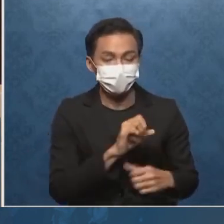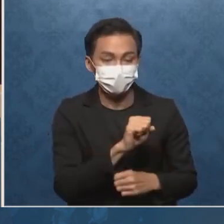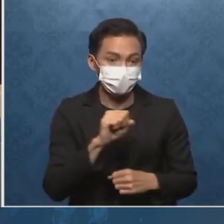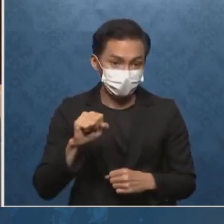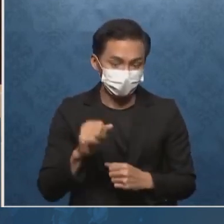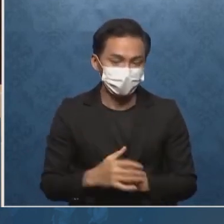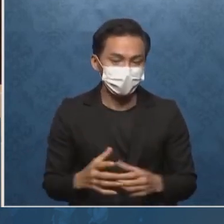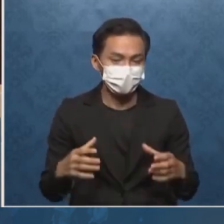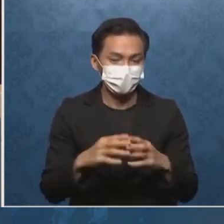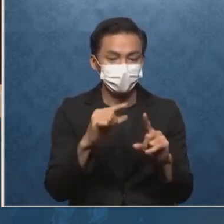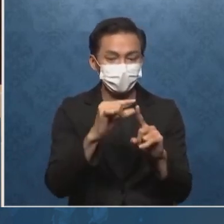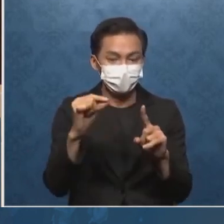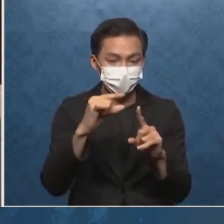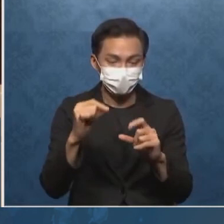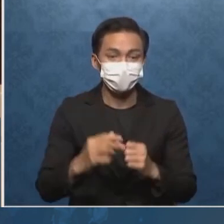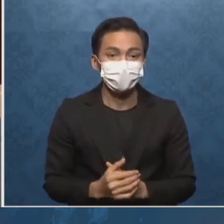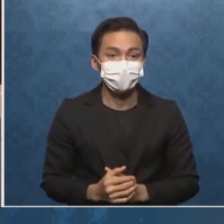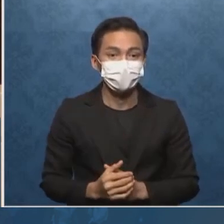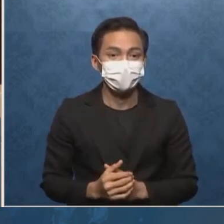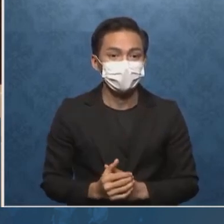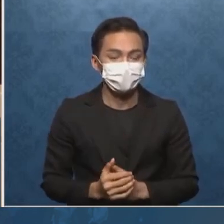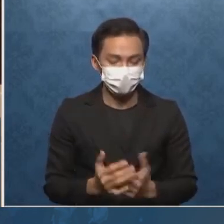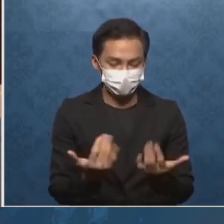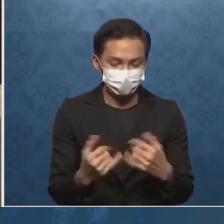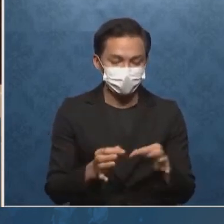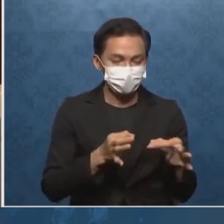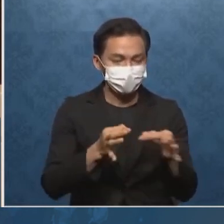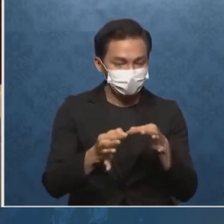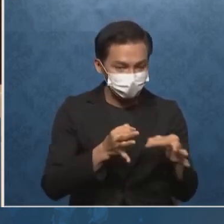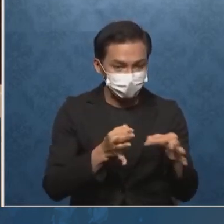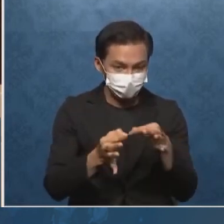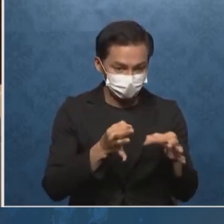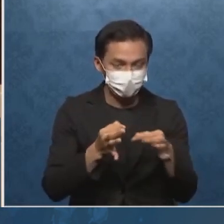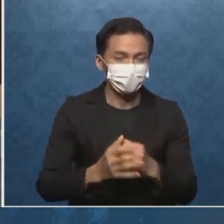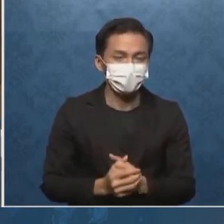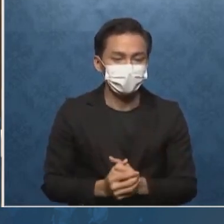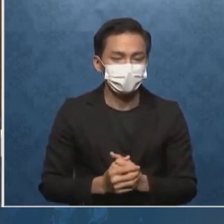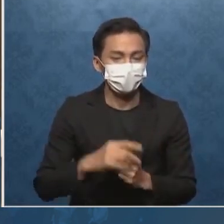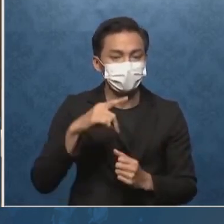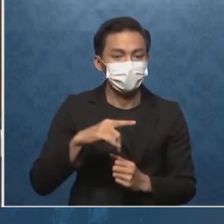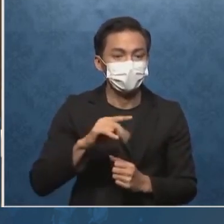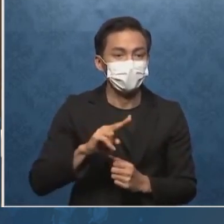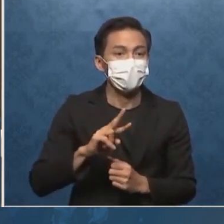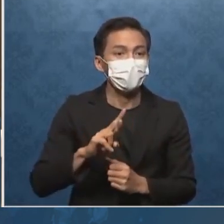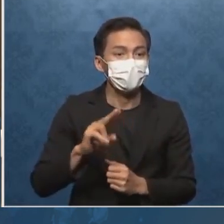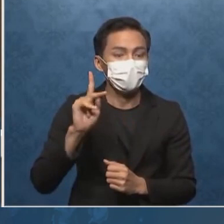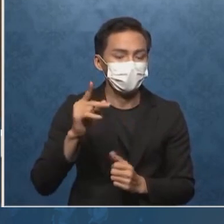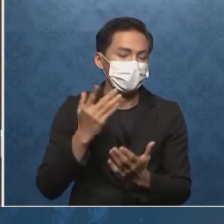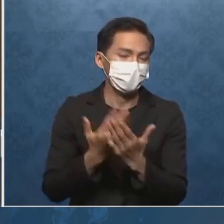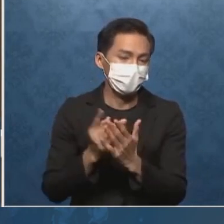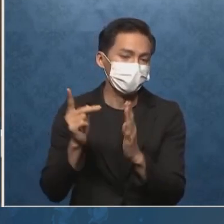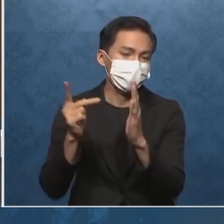แทนราษฎรบัญชีรายชื่อพรรค 9ไก่ขอท่านประธานอธิบายอ่าอธิปายพรกเงินกู้ 5แสนล้าน